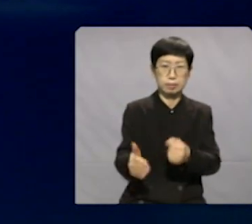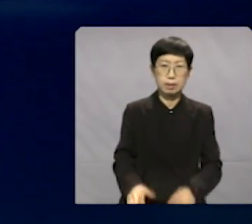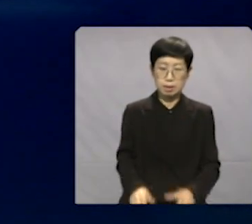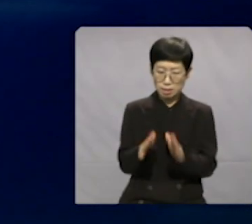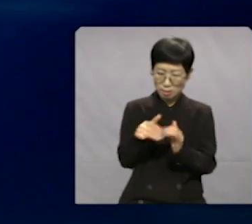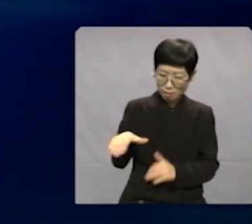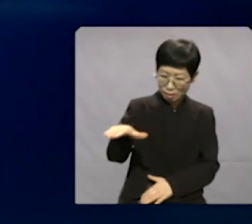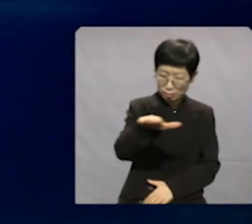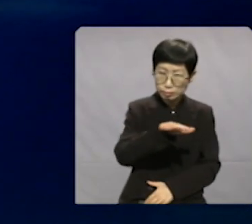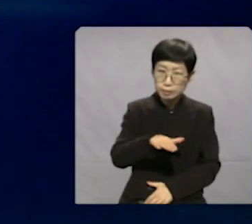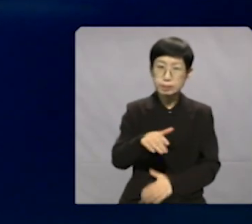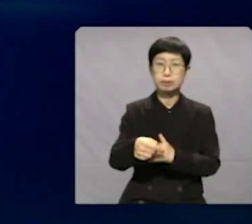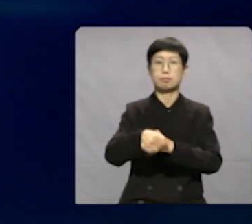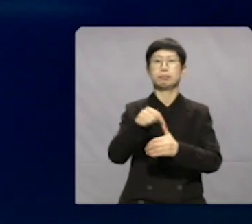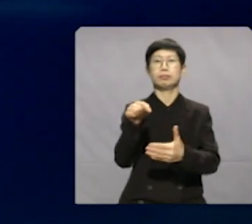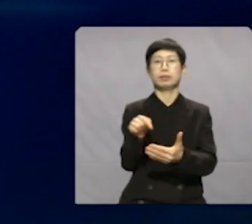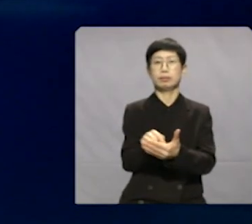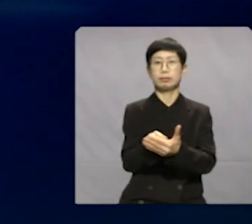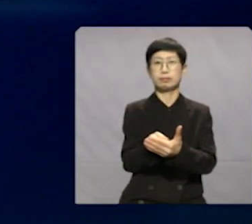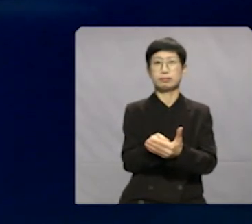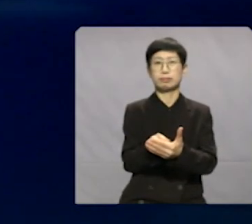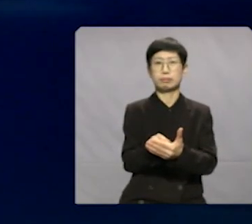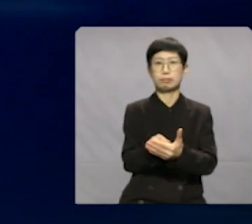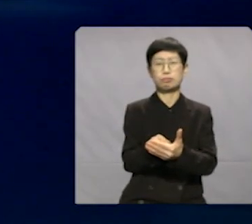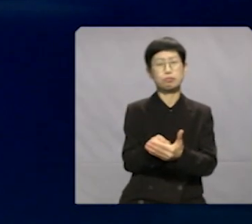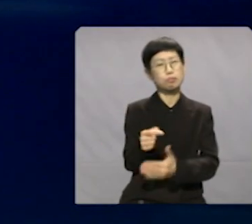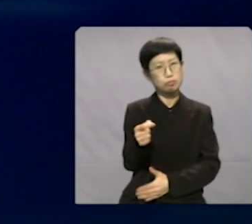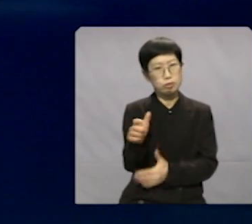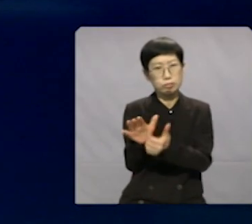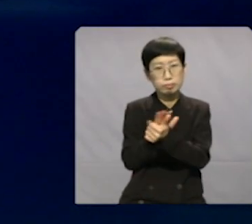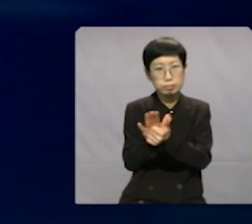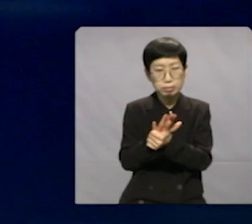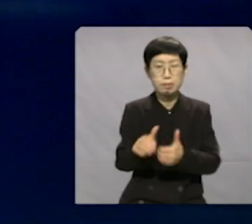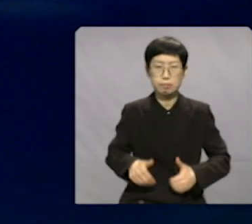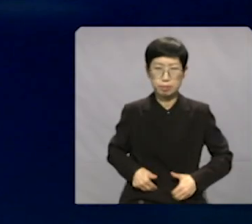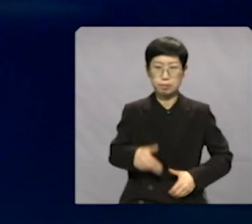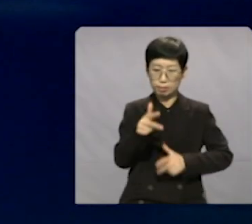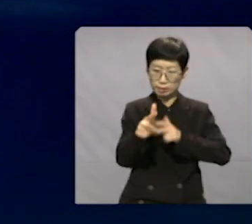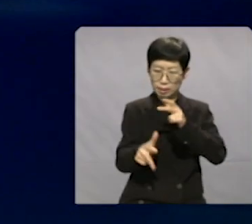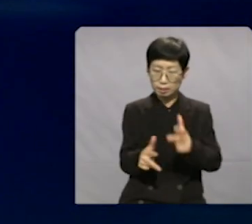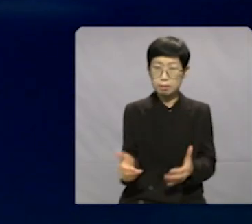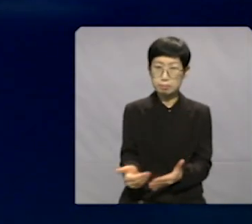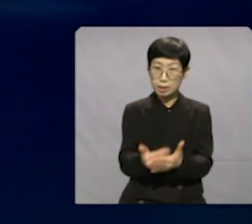심리적인 측면도 같이 좀 챙겨가면서